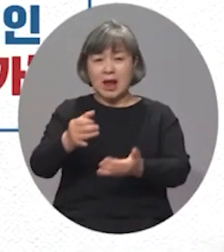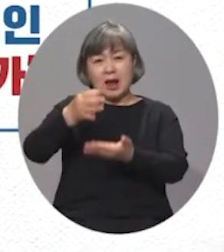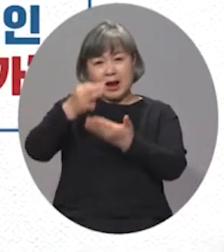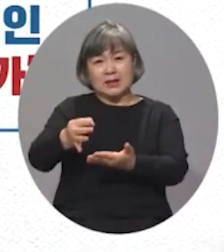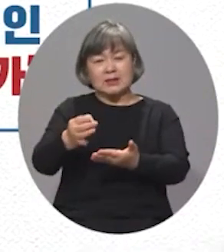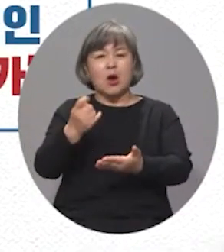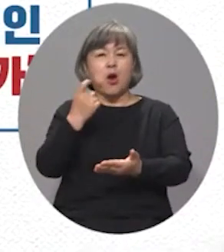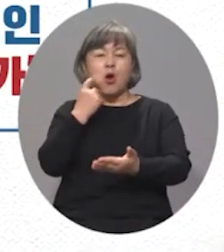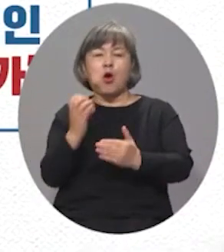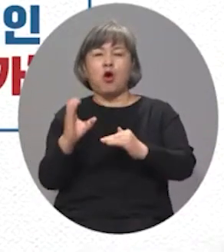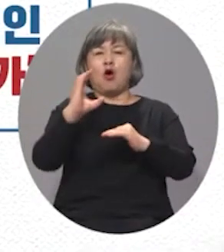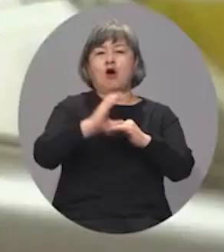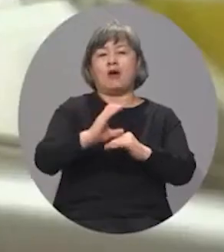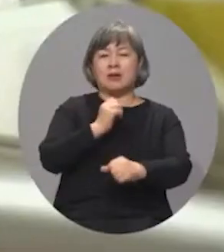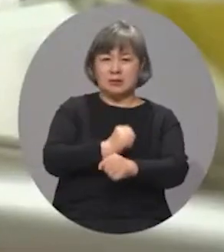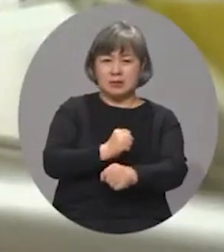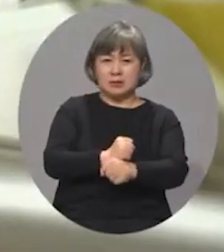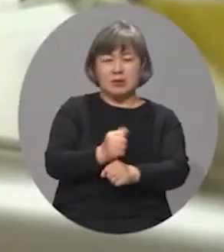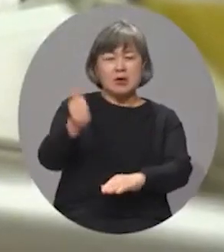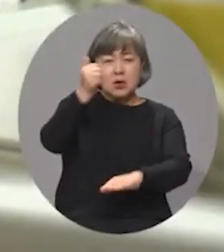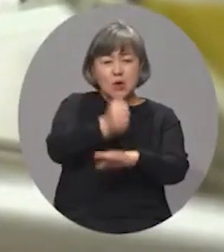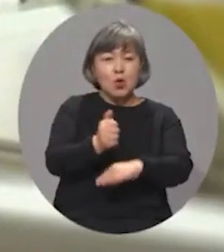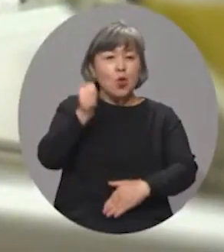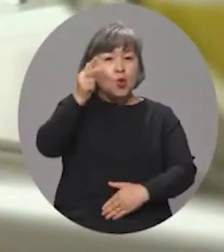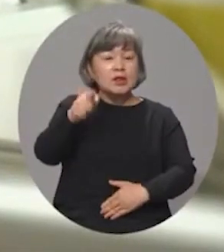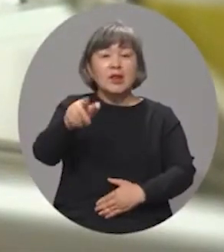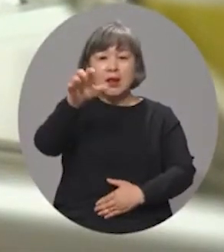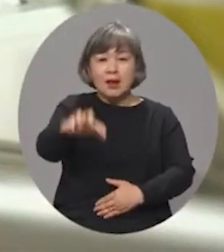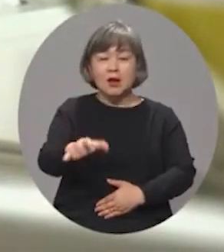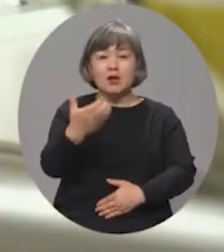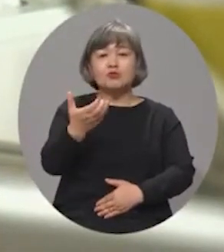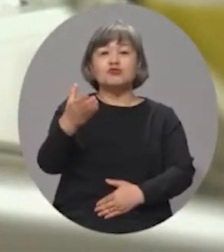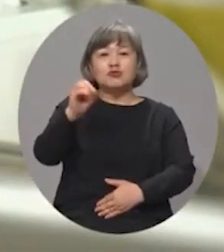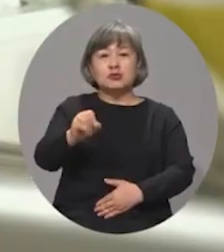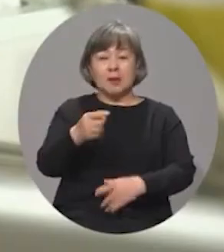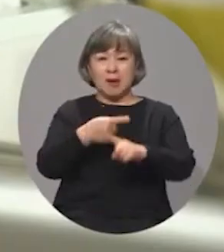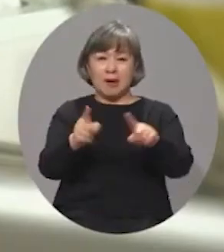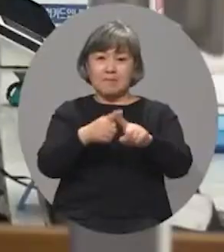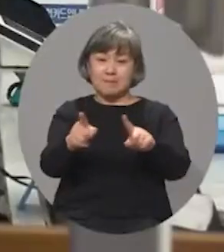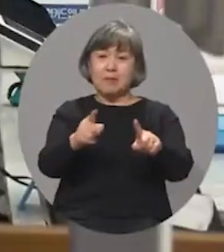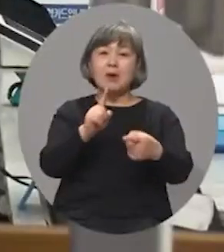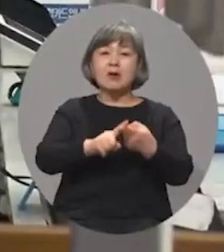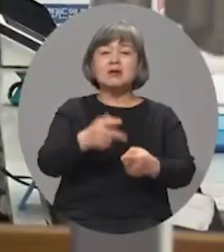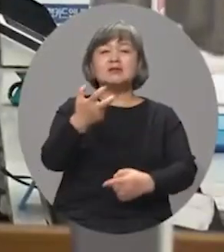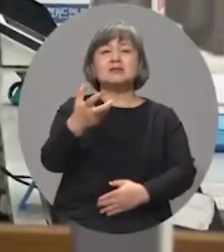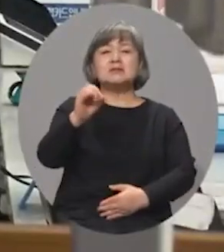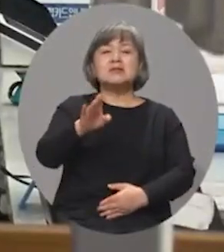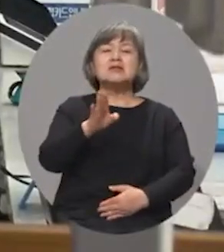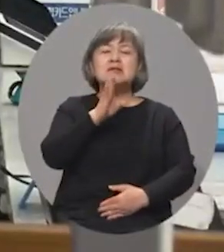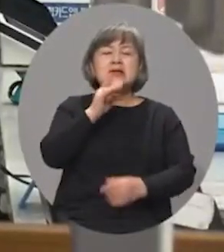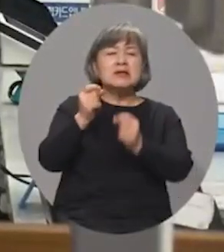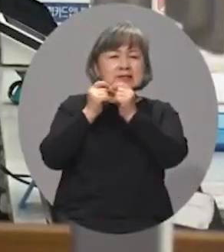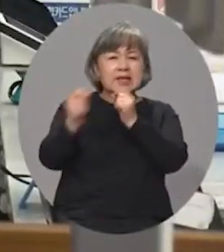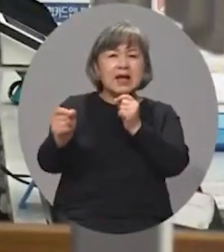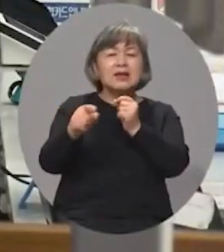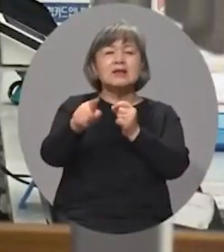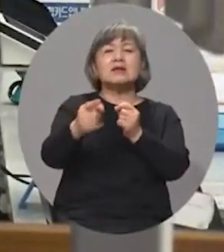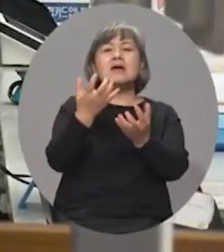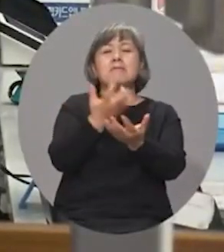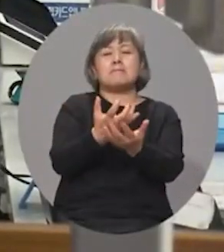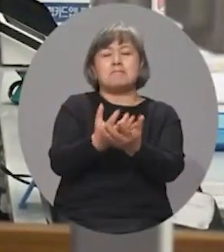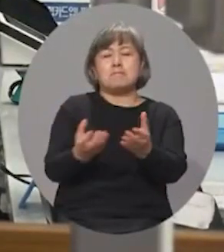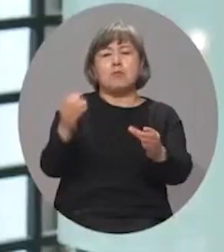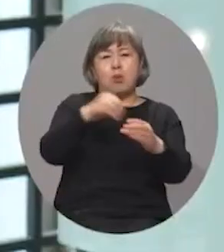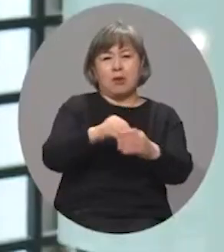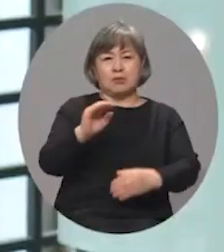대거 올려줬기 때문입니다. 결국 호텔 부지에 매겨진 90억대 감정평가액은 70억대 사기 대출의 참고 자료로